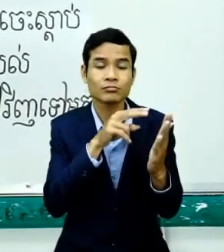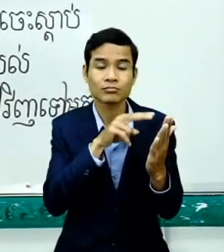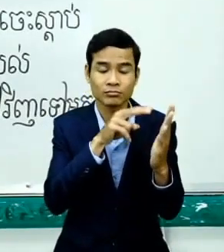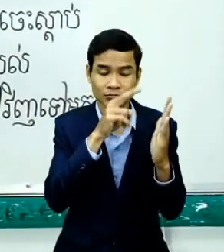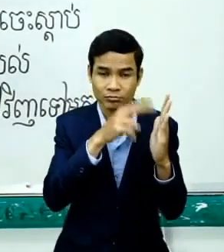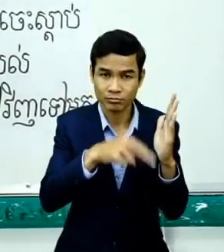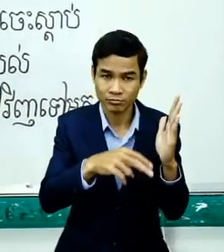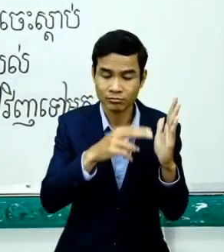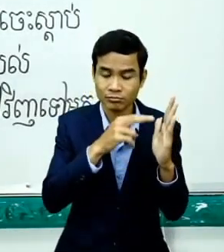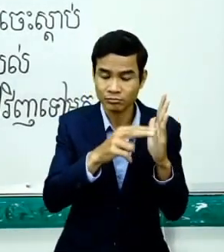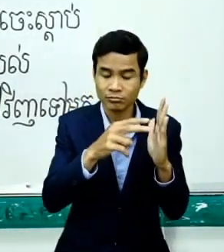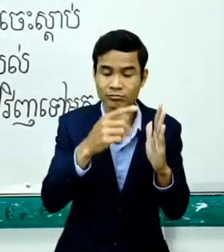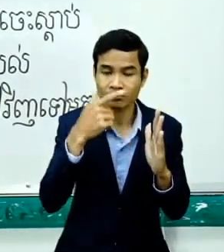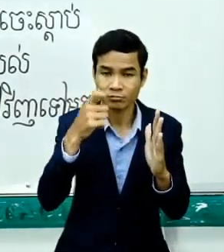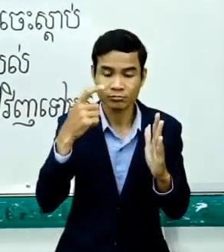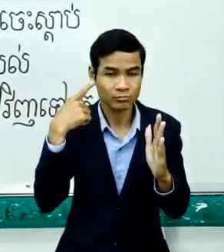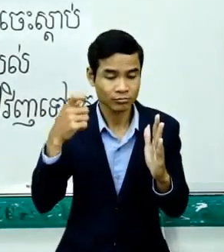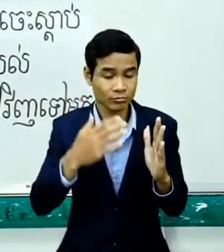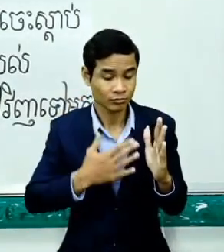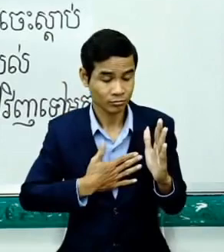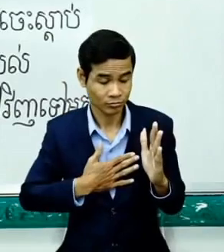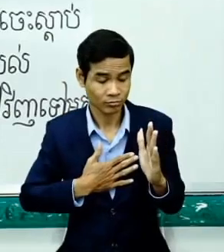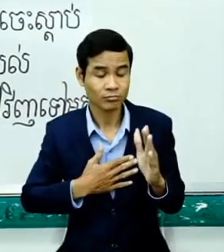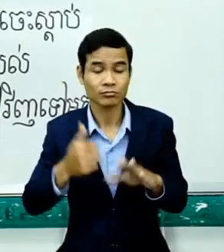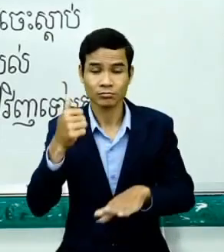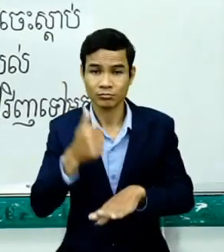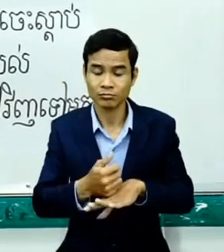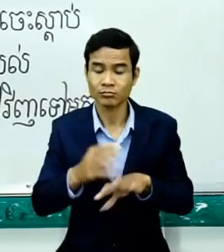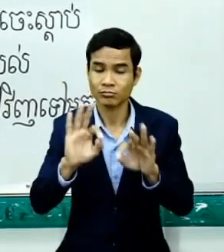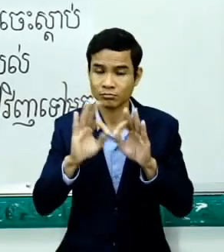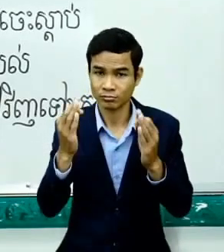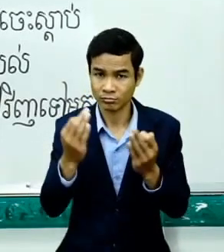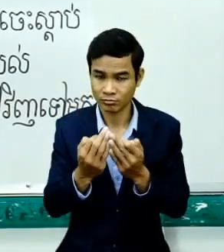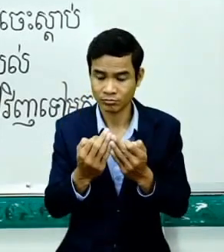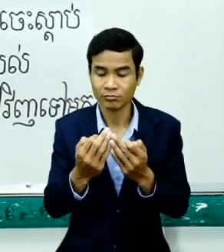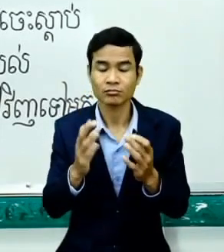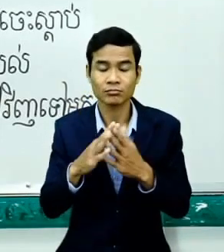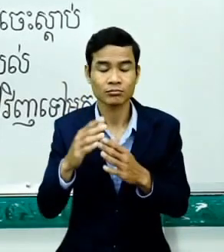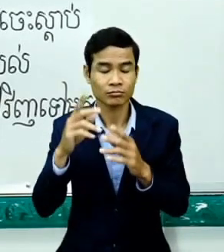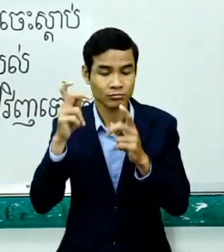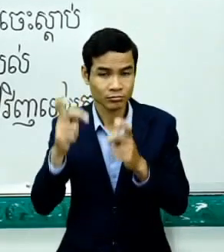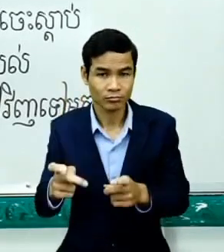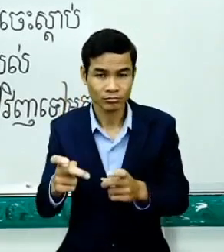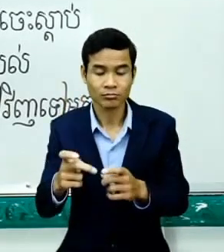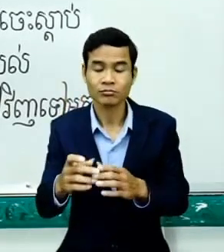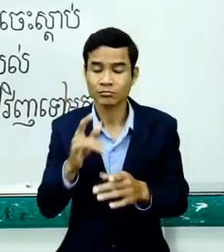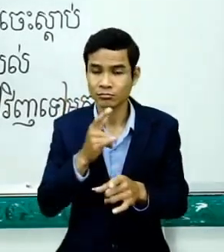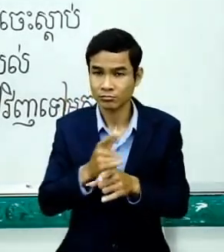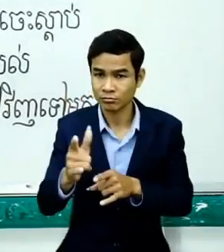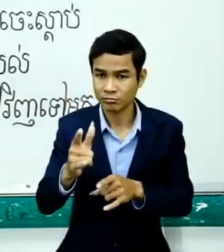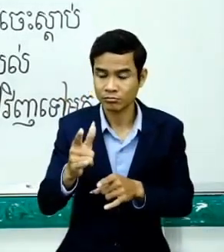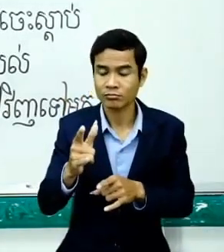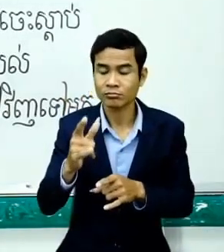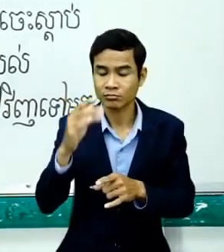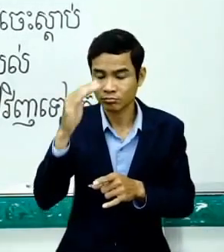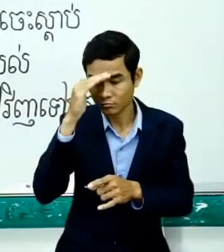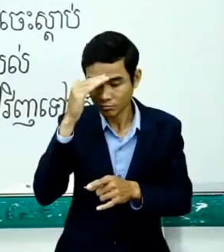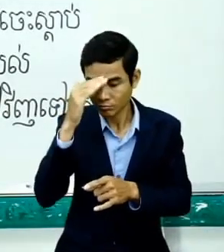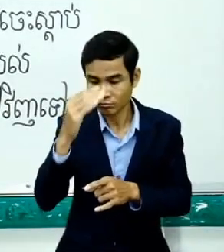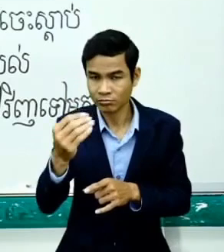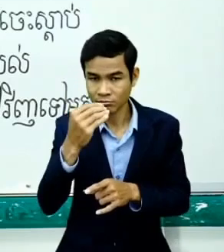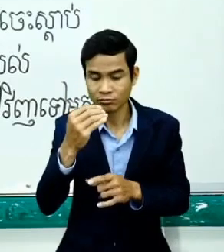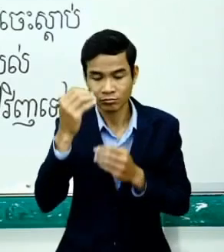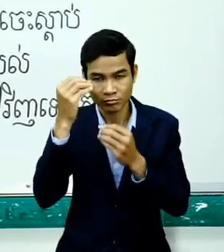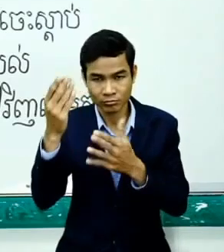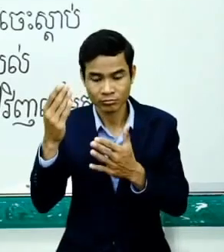cru xa chả nít đo chúng nói bục mai nó con ta cốt pro có pro bò rộc xí